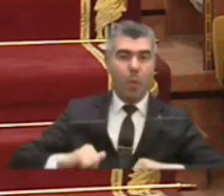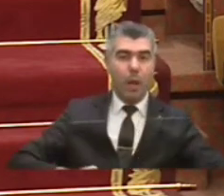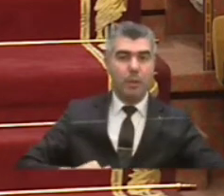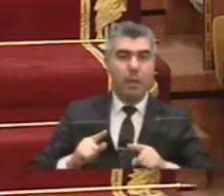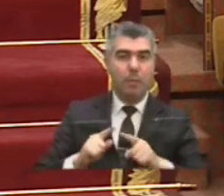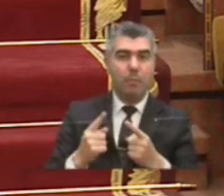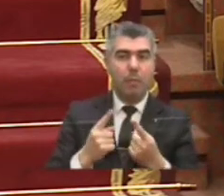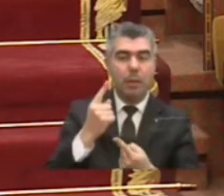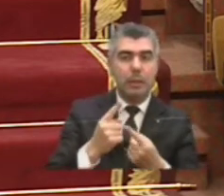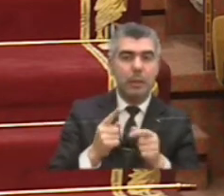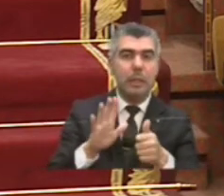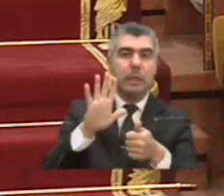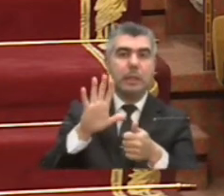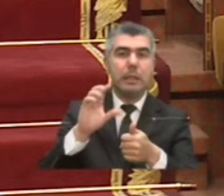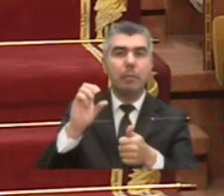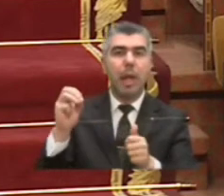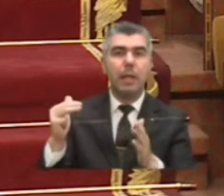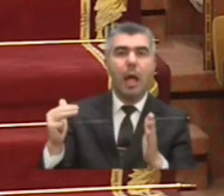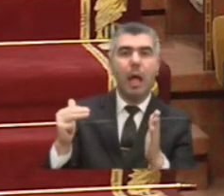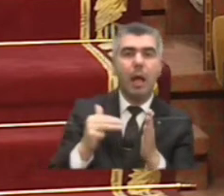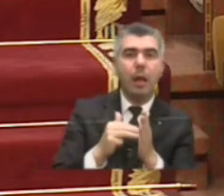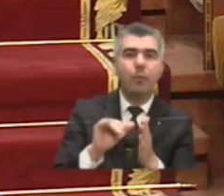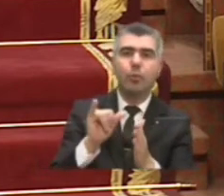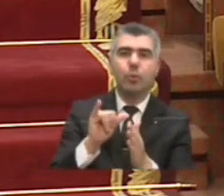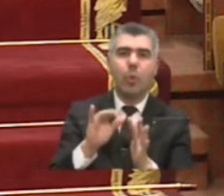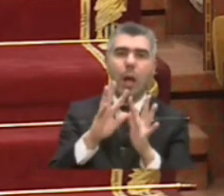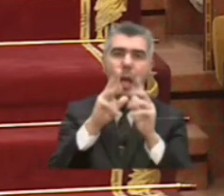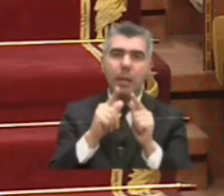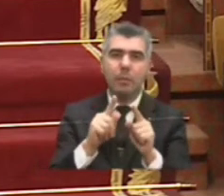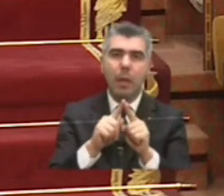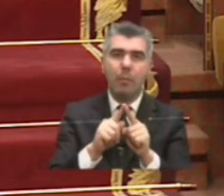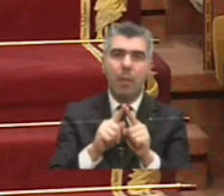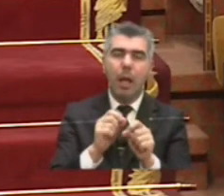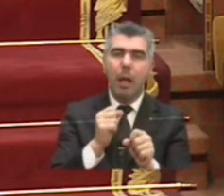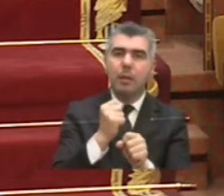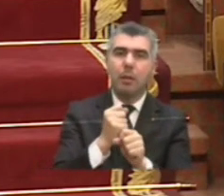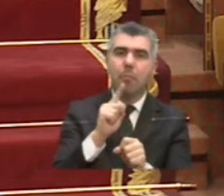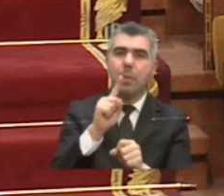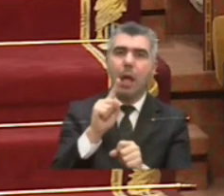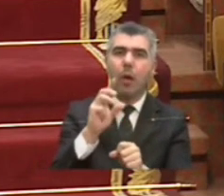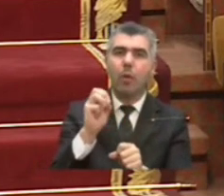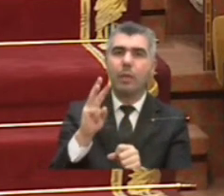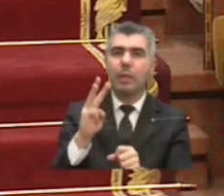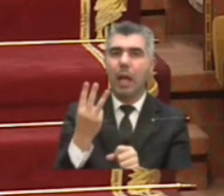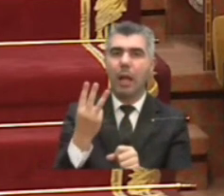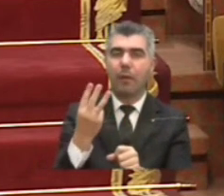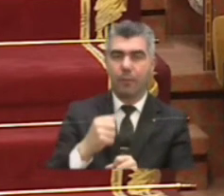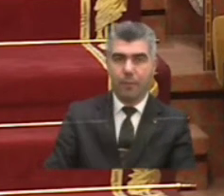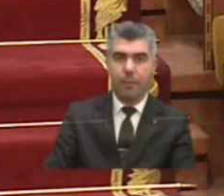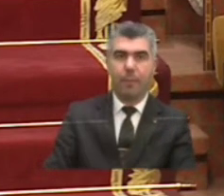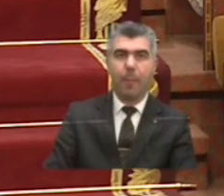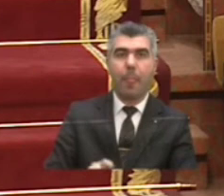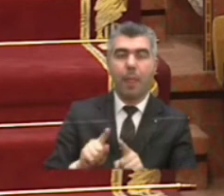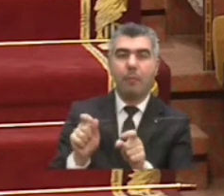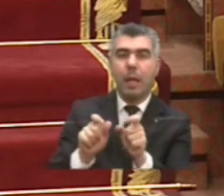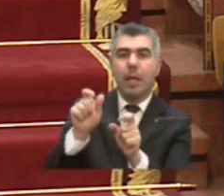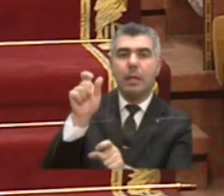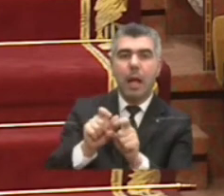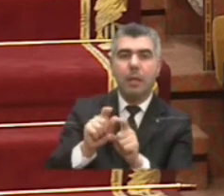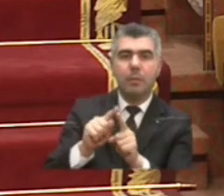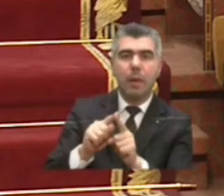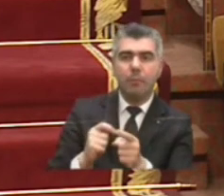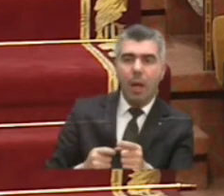تاع 600 الف، شنو اللي حسبتوا فيها؟ حسبتوا اوراش 103 الف، حسبتوا الناس اللي عندهم المساهمه